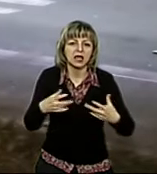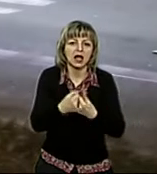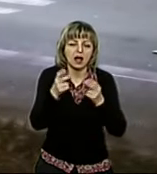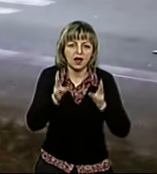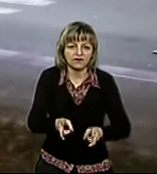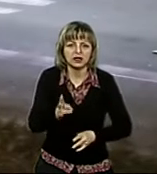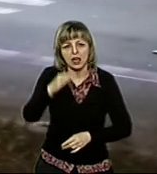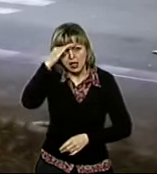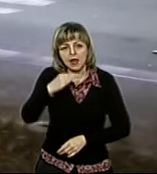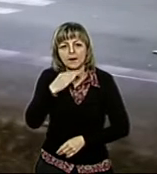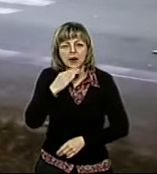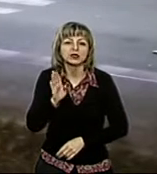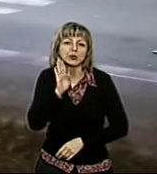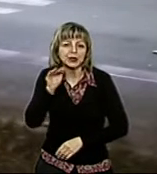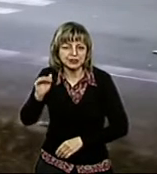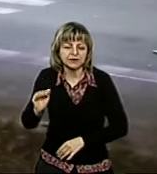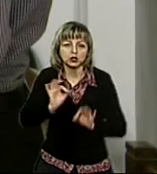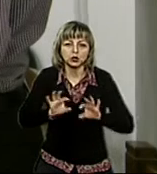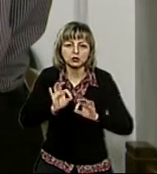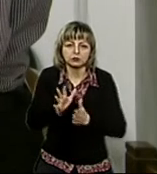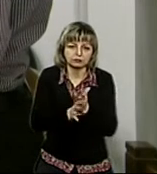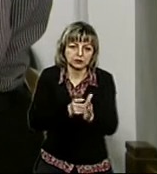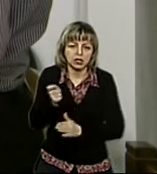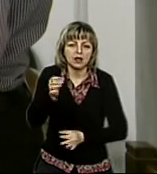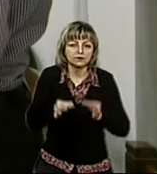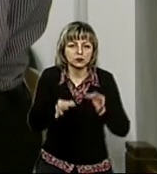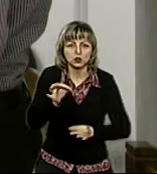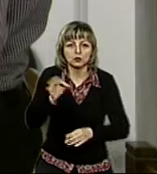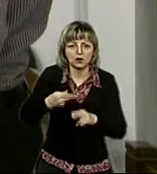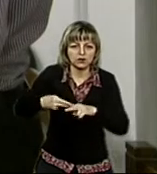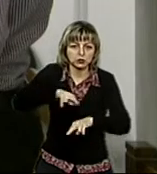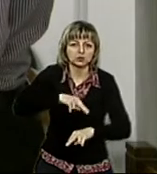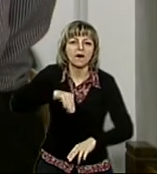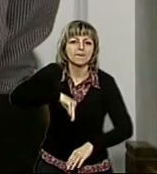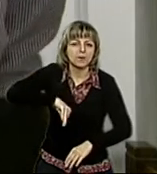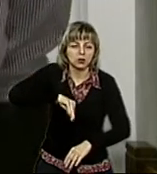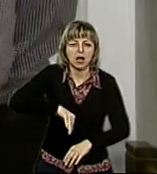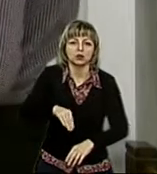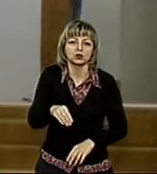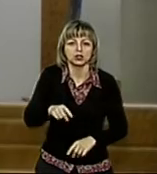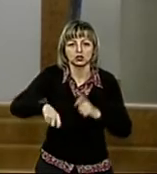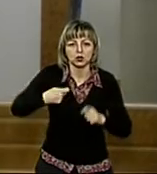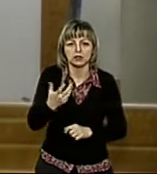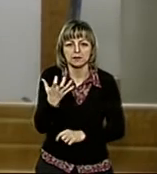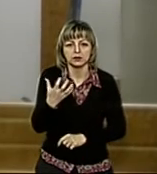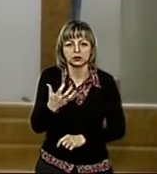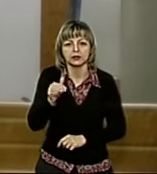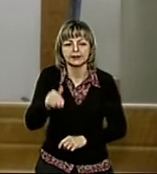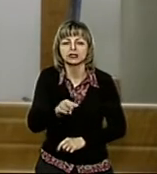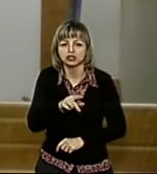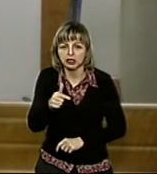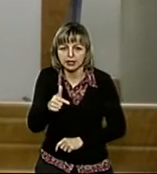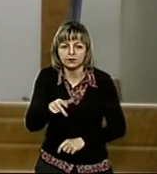Батько дівчинки Мирослав Бенедик розповів, що подав до суду цивільний позов про відшкодування моральної шкоди на 500 тисяч гривень. Каже,